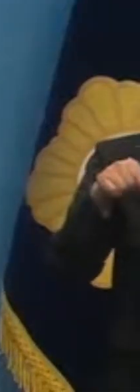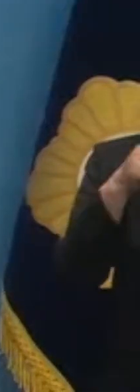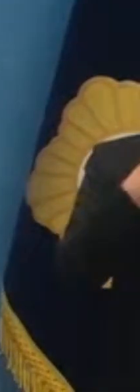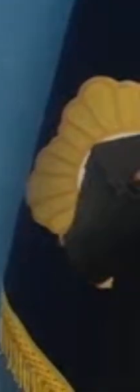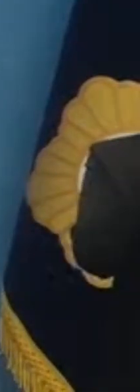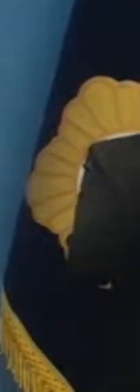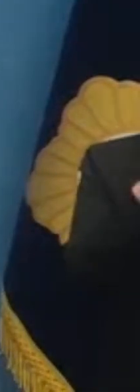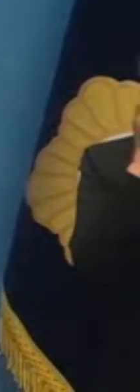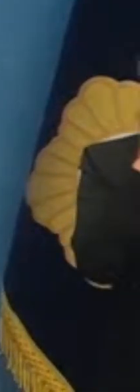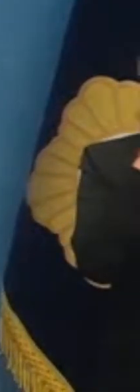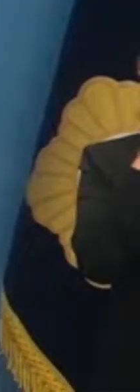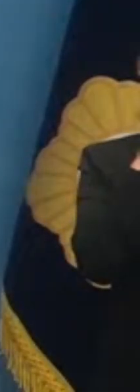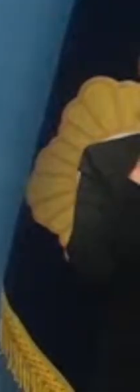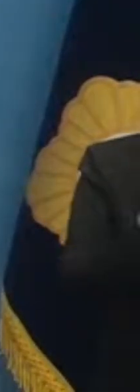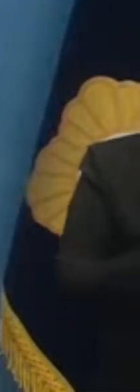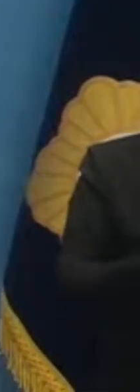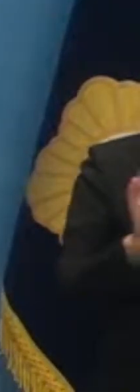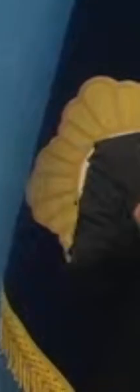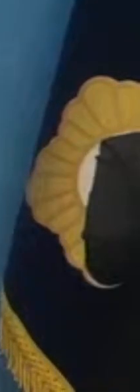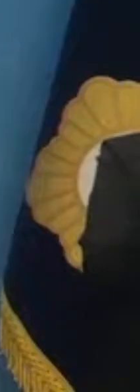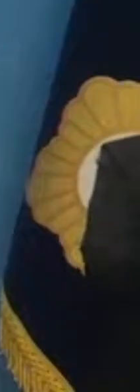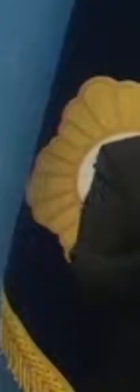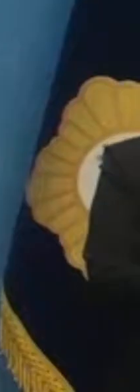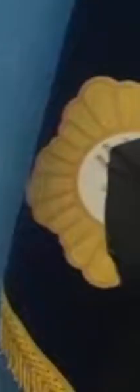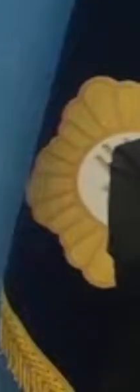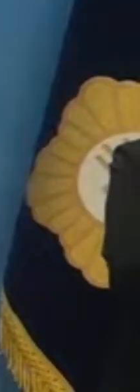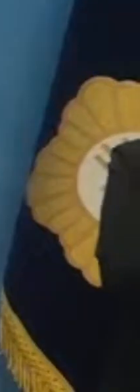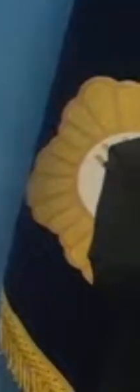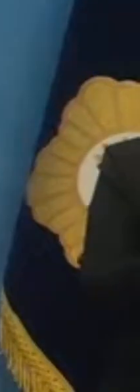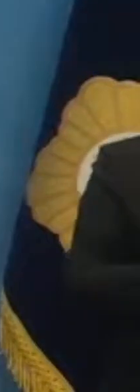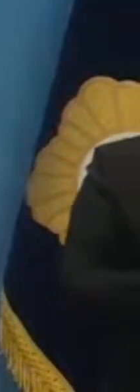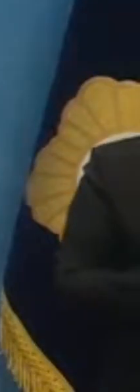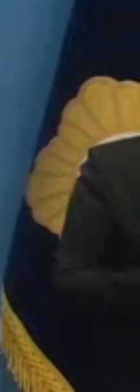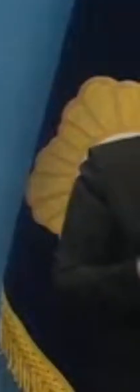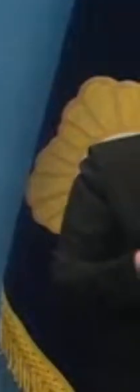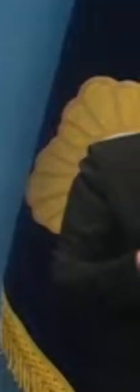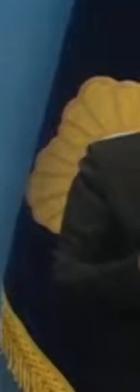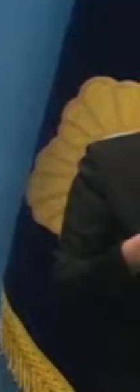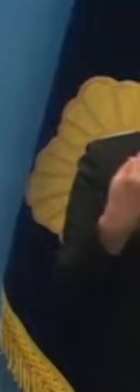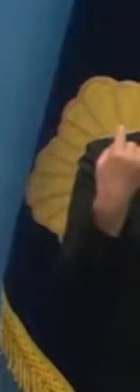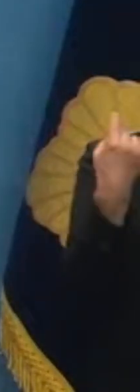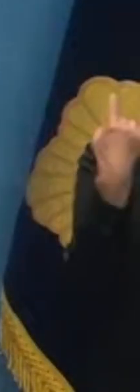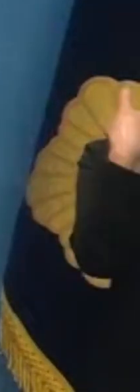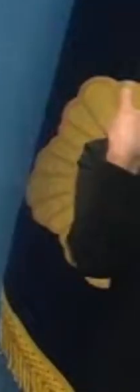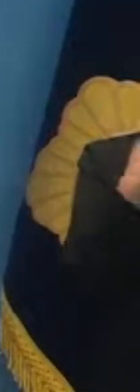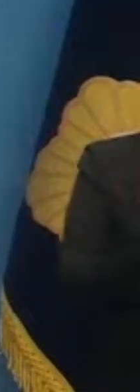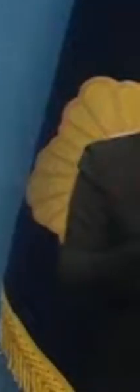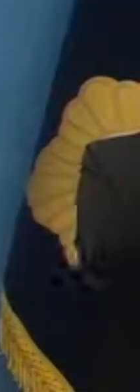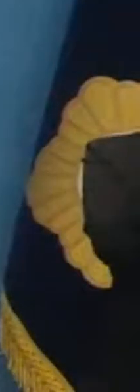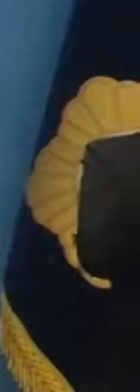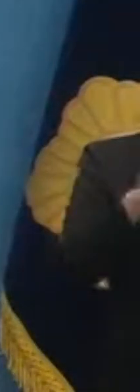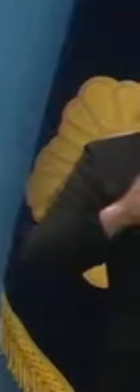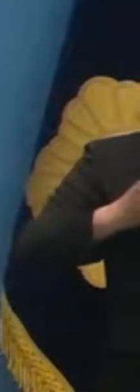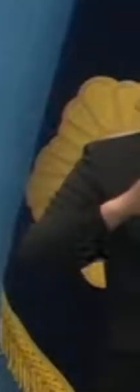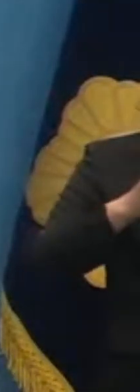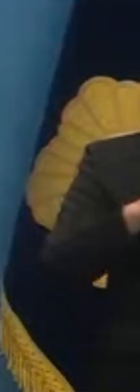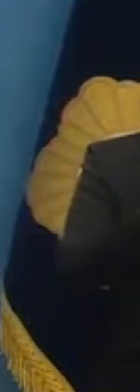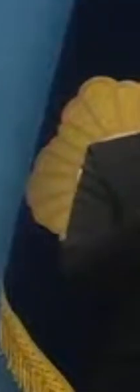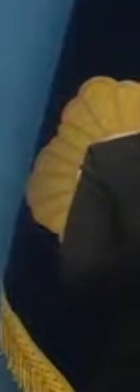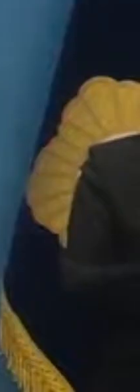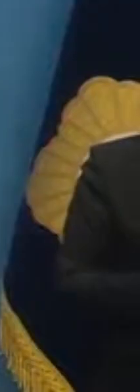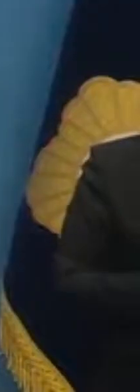포장하고 유포하는 행위에 대해서 강력 대응하겠습니다. 어제 21일 대통령 선거 후보자 첫 TV토론회 경제